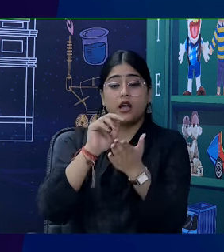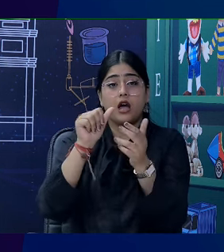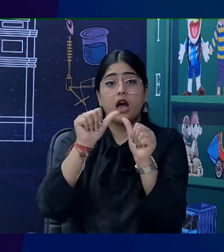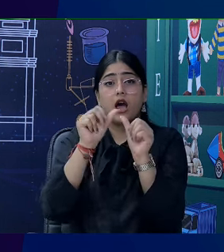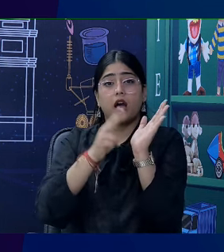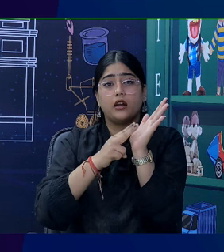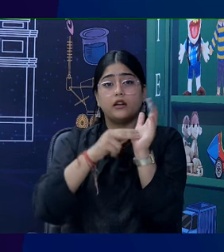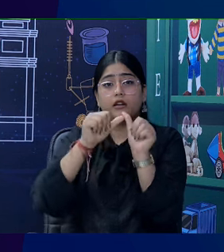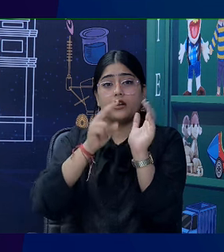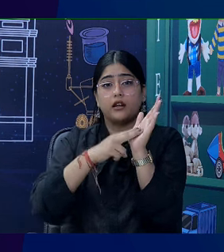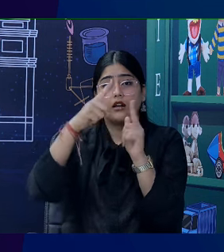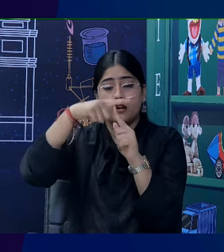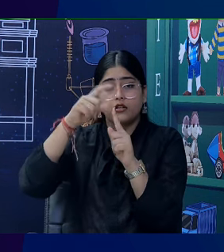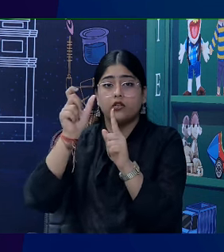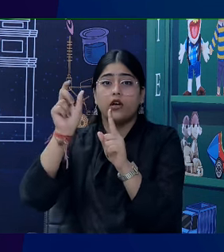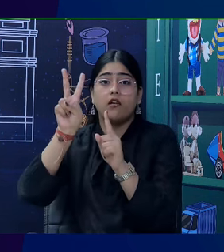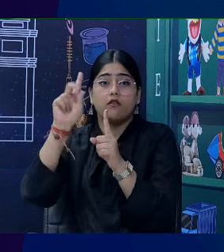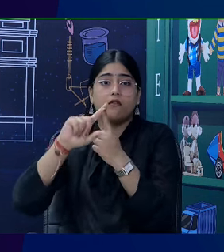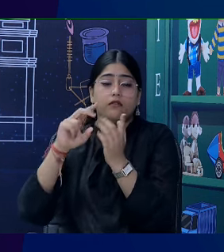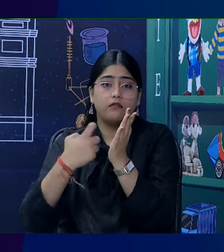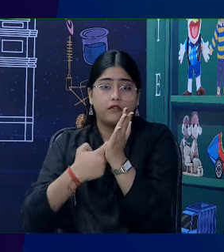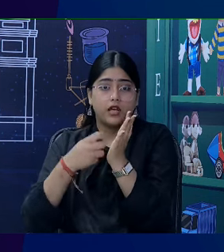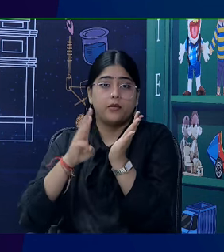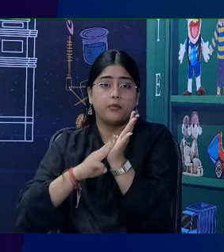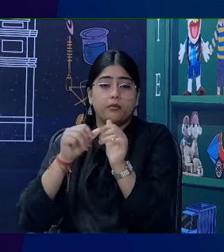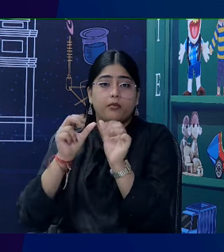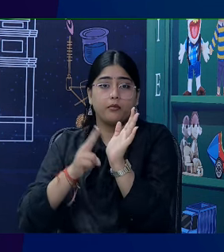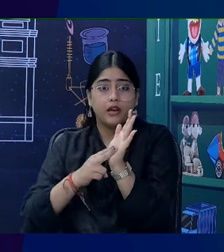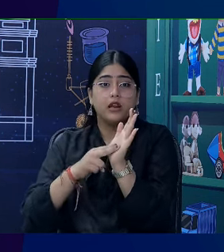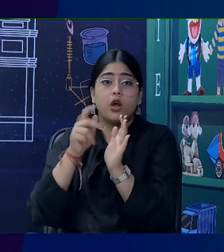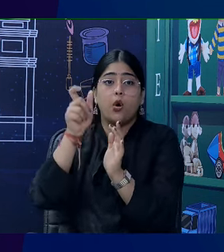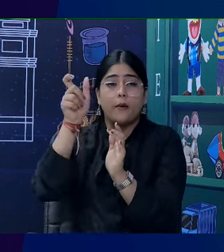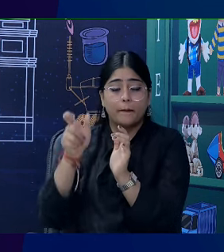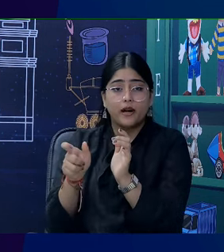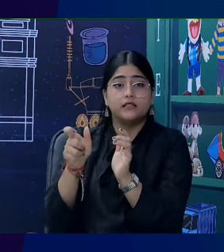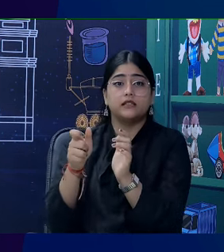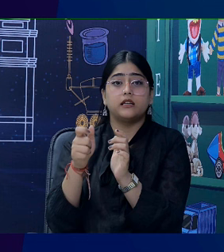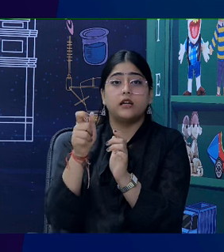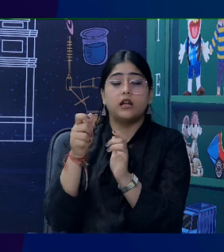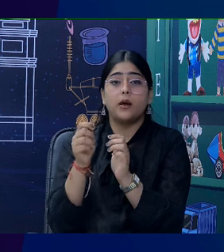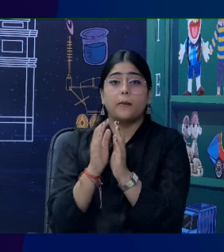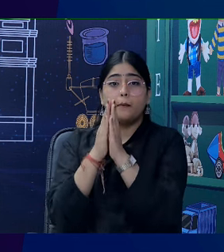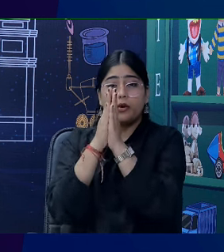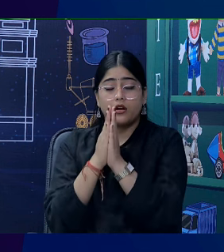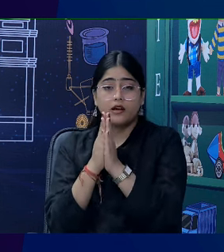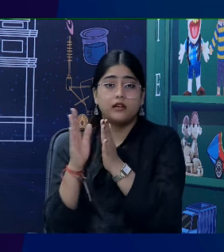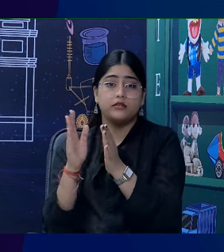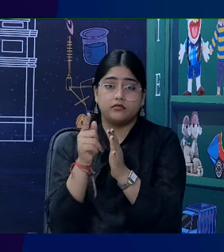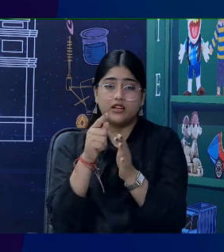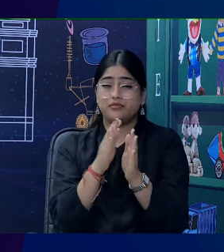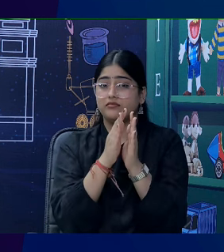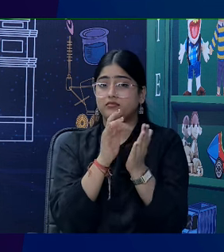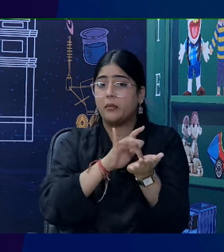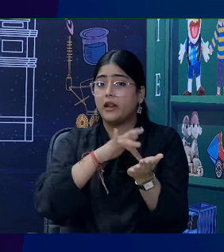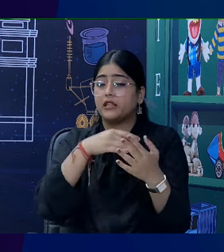राजा था उसने पुरी में इसी जो जगन्नाथ है उसका एक मंदिर बनाया यानी कि विष्णु का मंदिर बना बनवाया